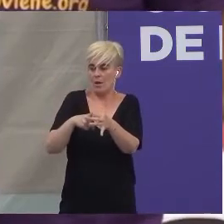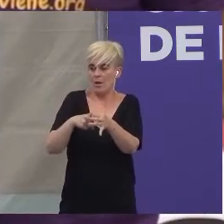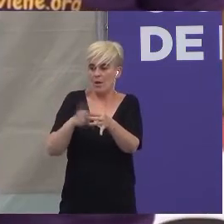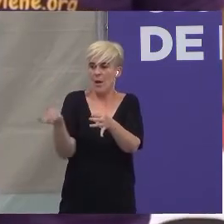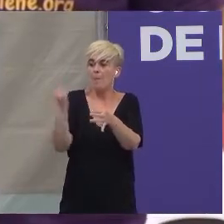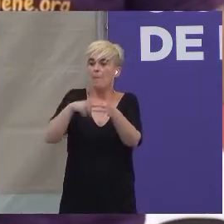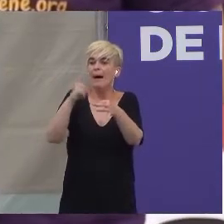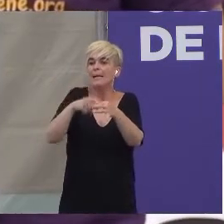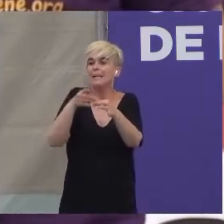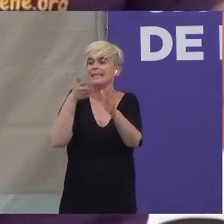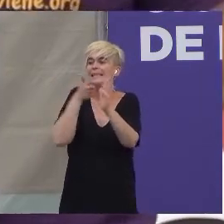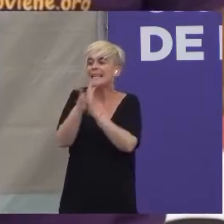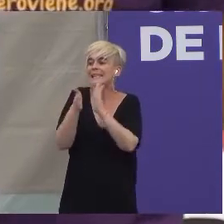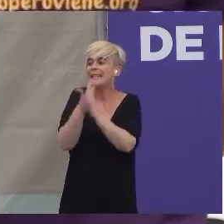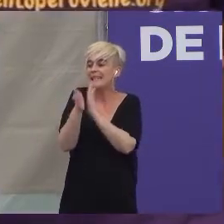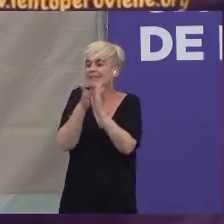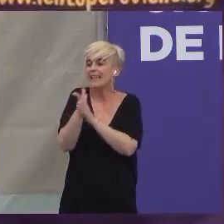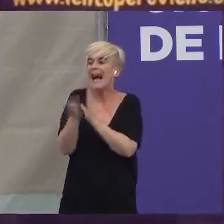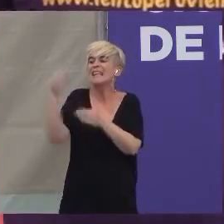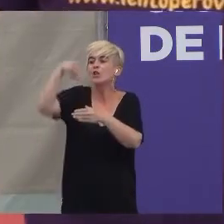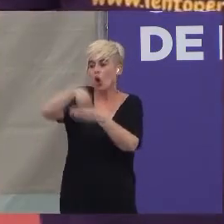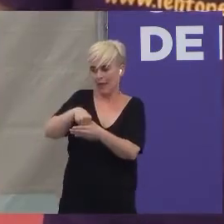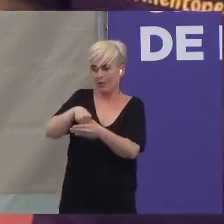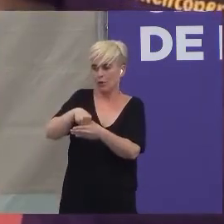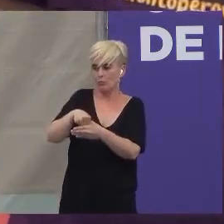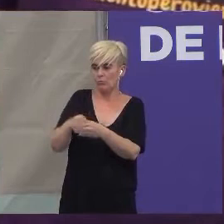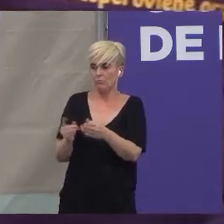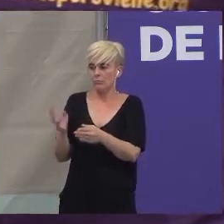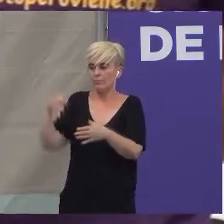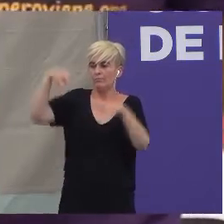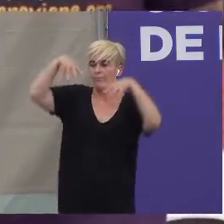dir? Sentir-se part de, prendre part de,